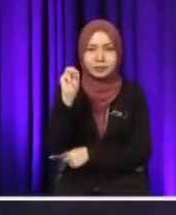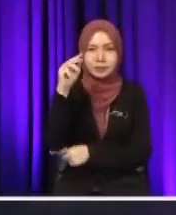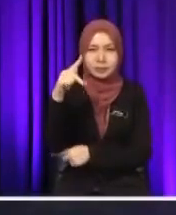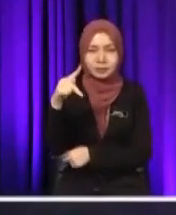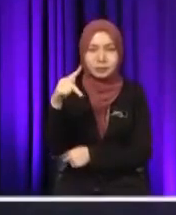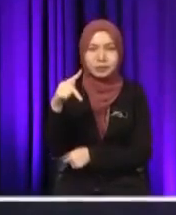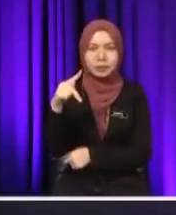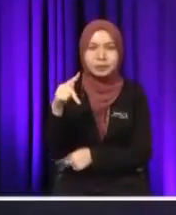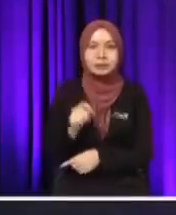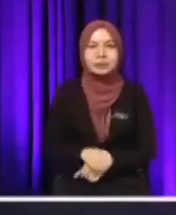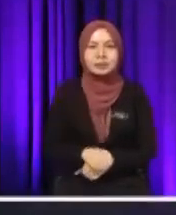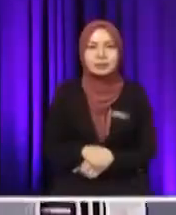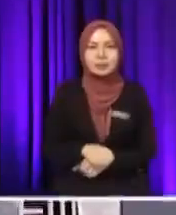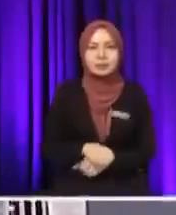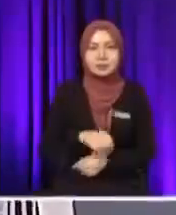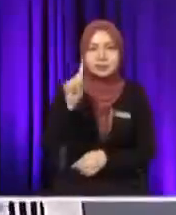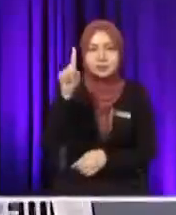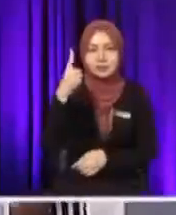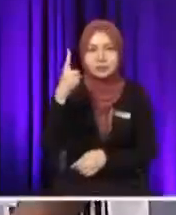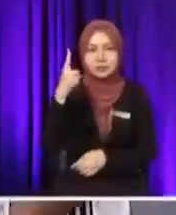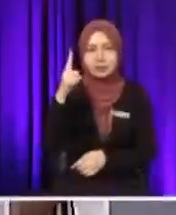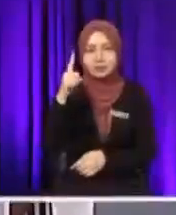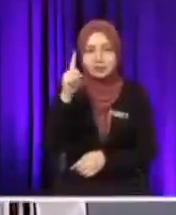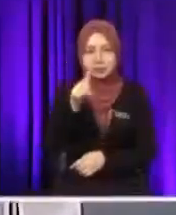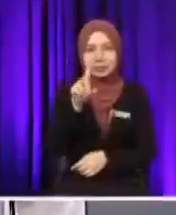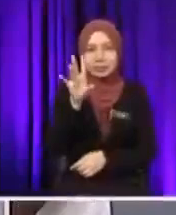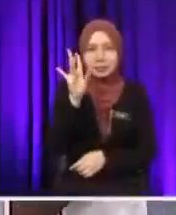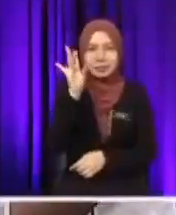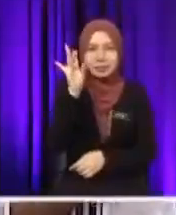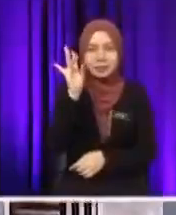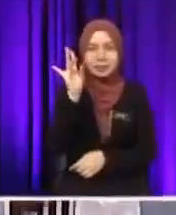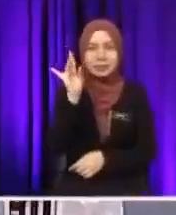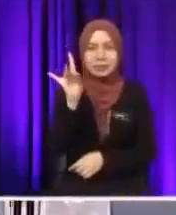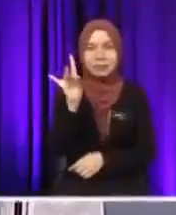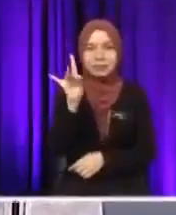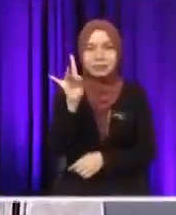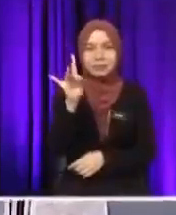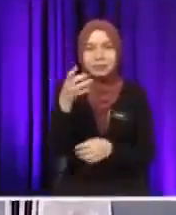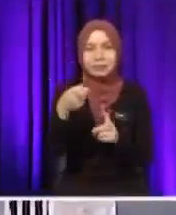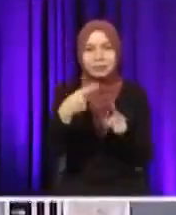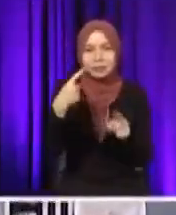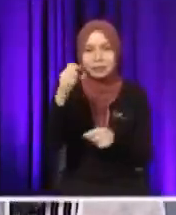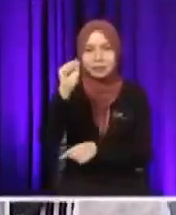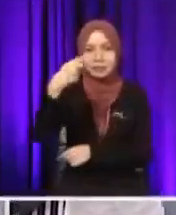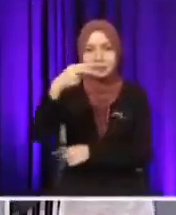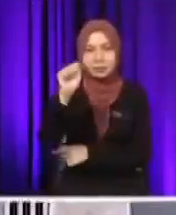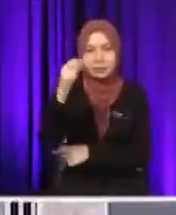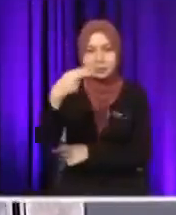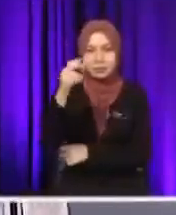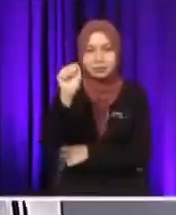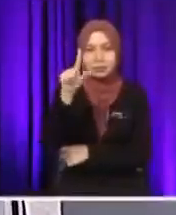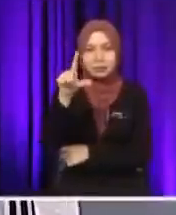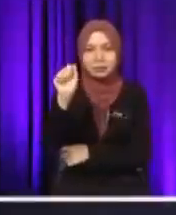Alam Selangor. Lambai sikit guys. Okey, hari ni kita ada siapa? Kita ada Adam. Kita juga ada Farisha dan